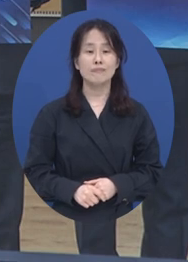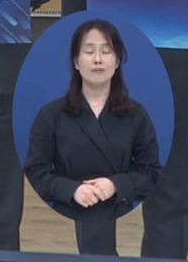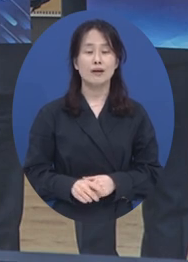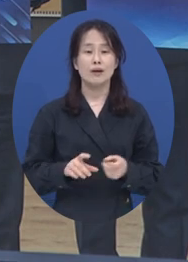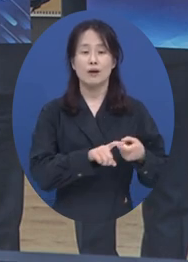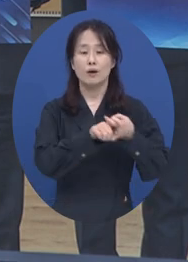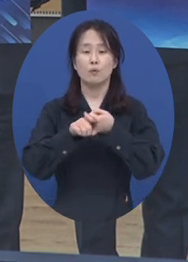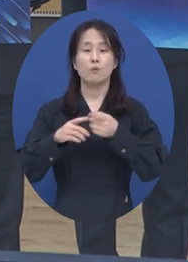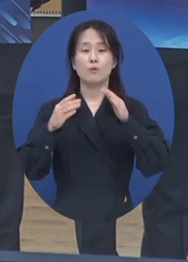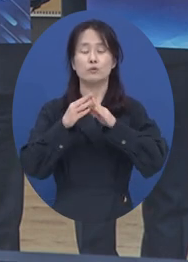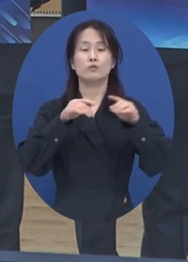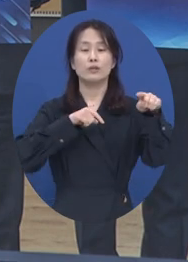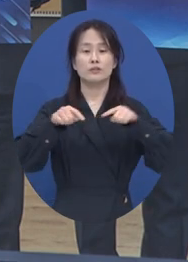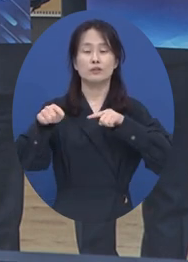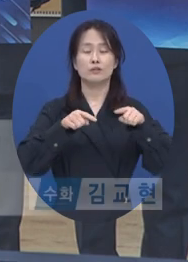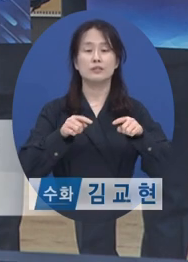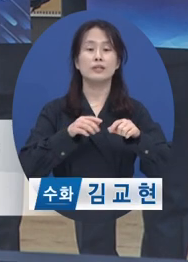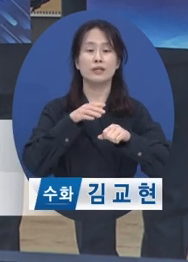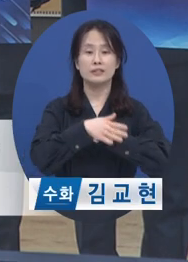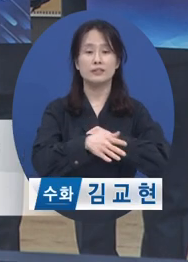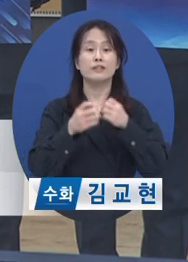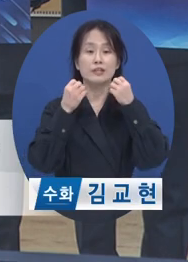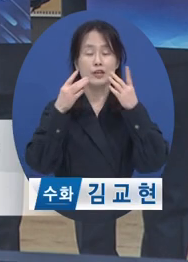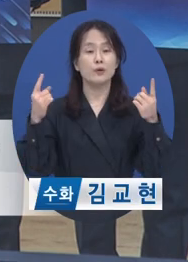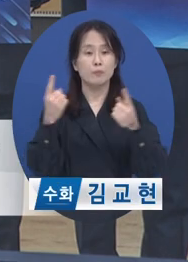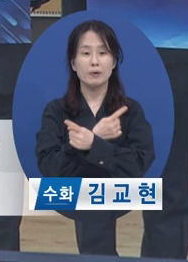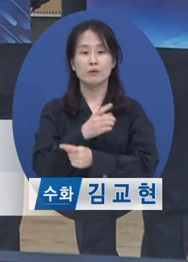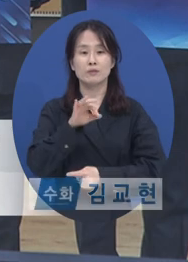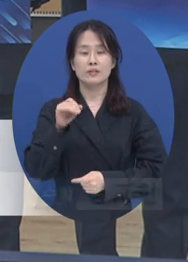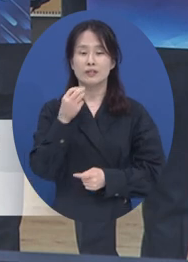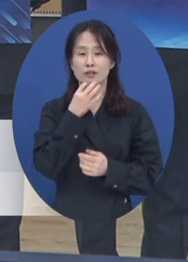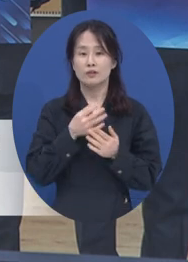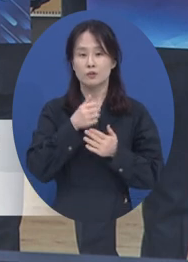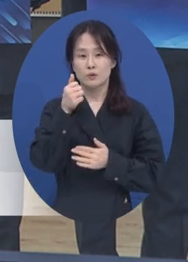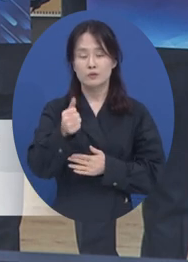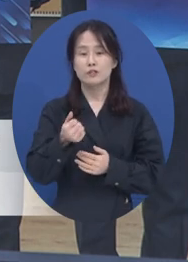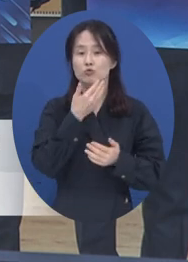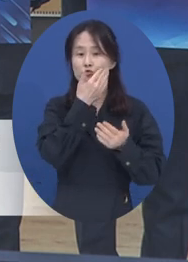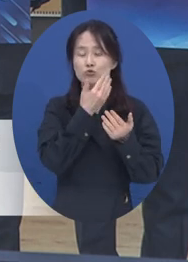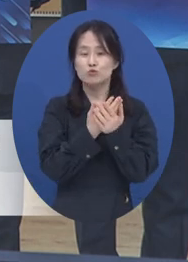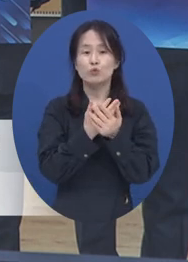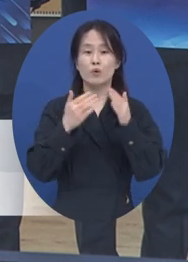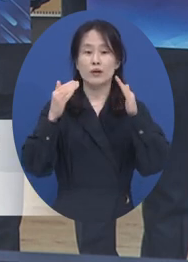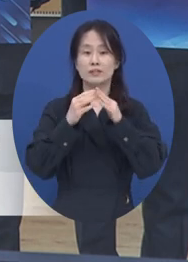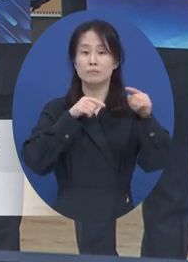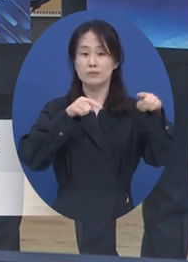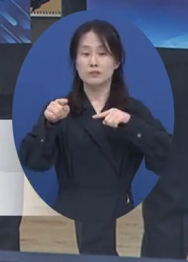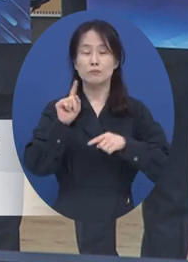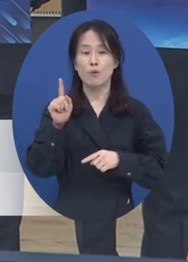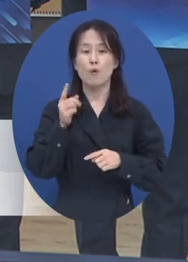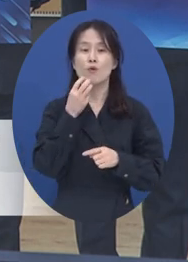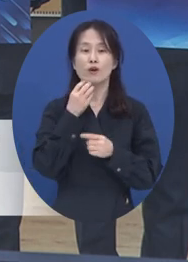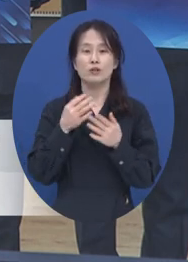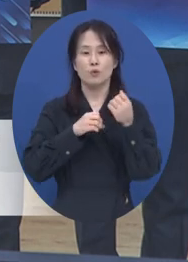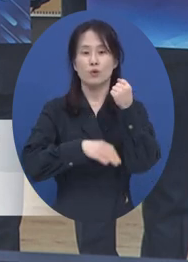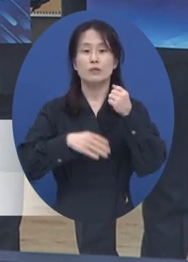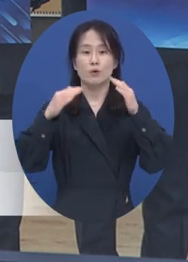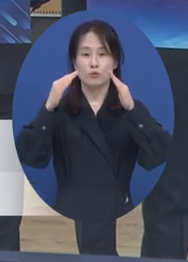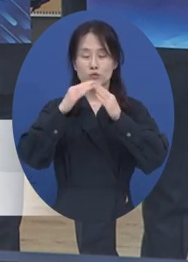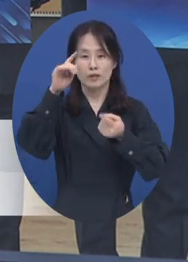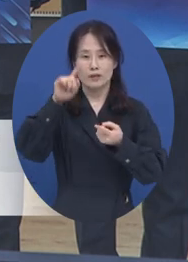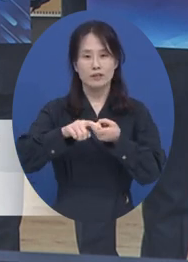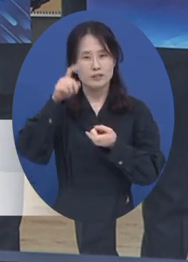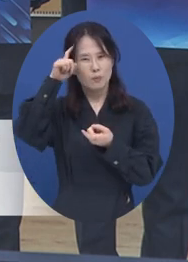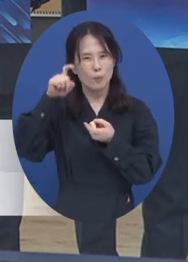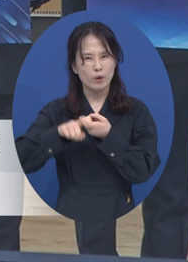공공주택 정책의 패러다임을 새롭게 연 이재명 경기도지사의 핵심 주거 정책인 경기도 기본주택이 큰 관심을 받고